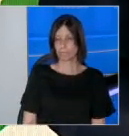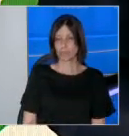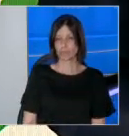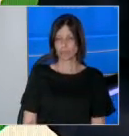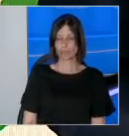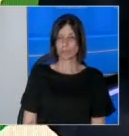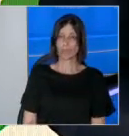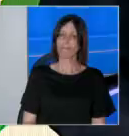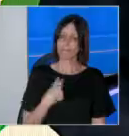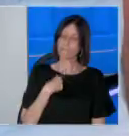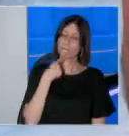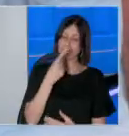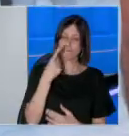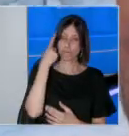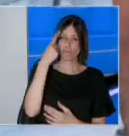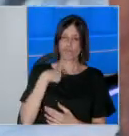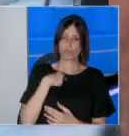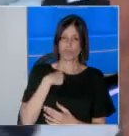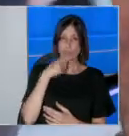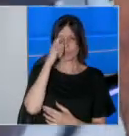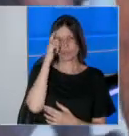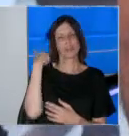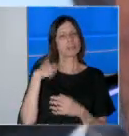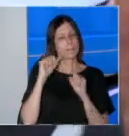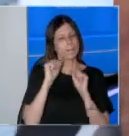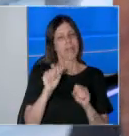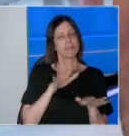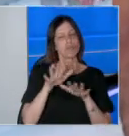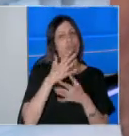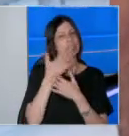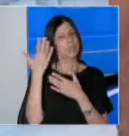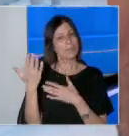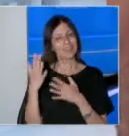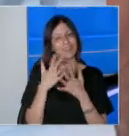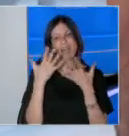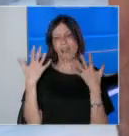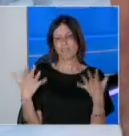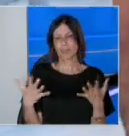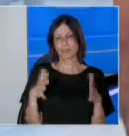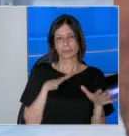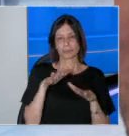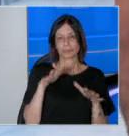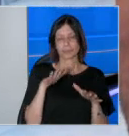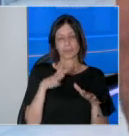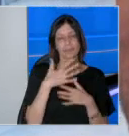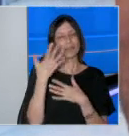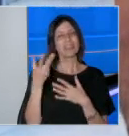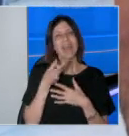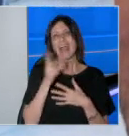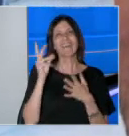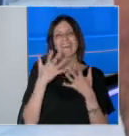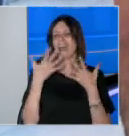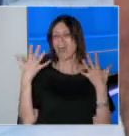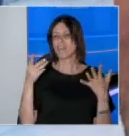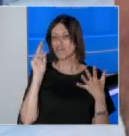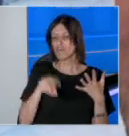תראה, אני אומר לך את עמדתי, אני בעד ממשלת ימין רחבה, ממשלת ימין הכי רחבה שאפשר,